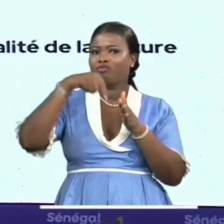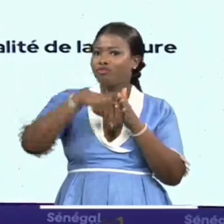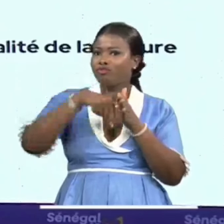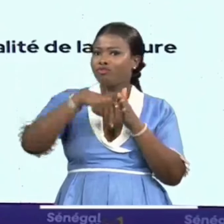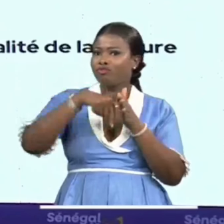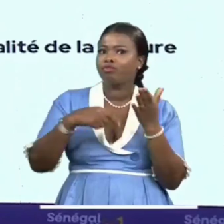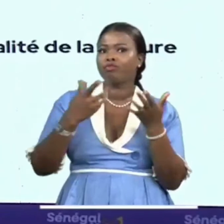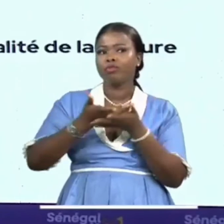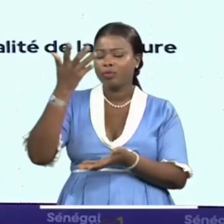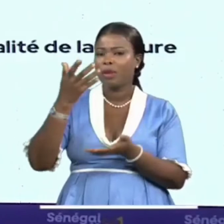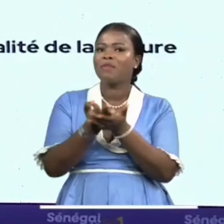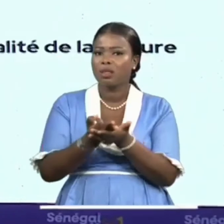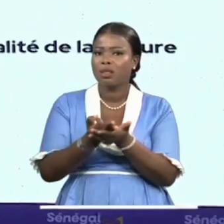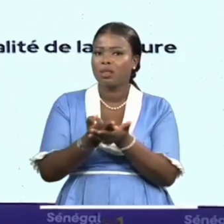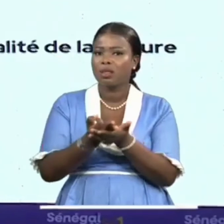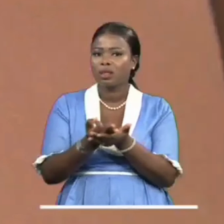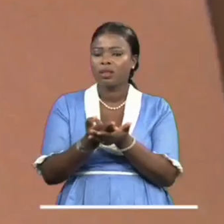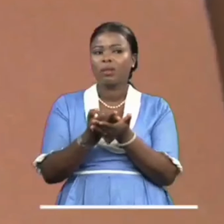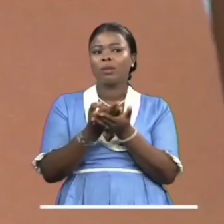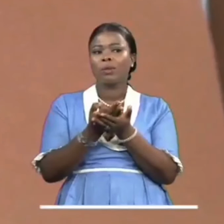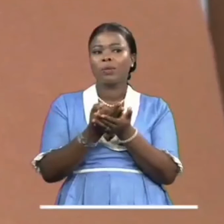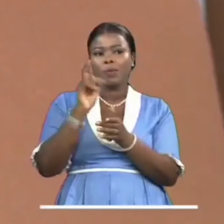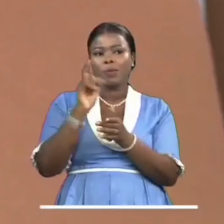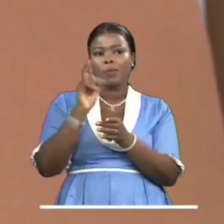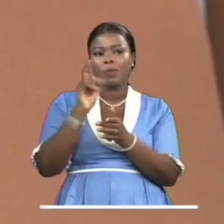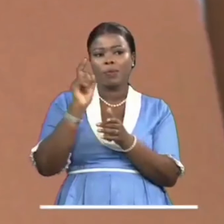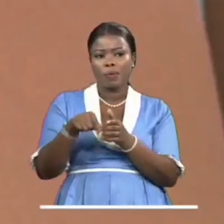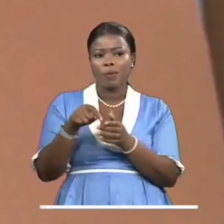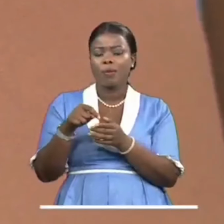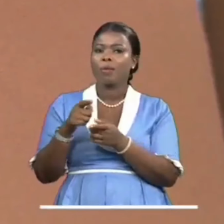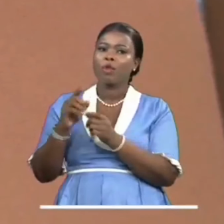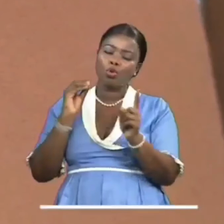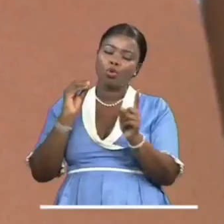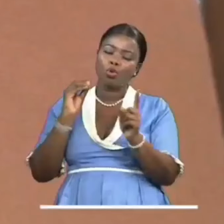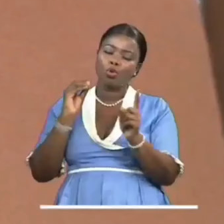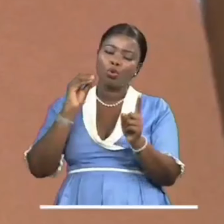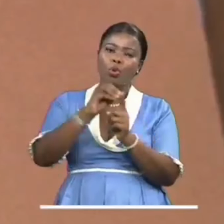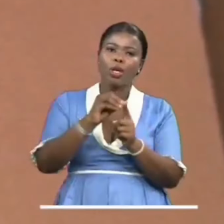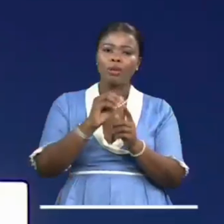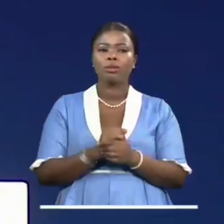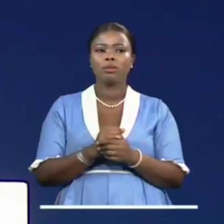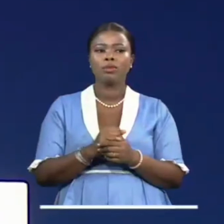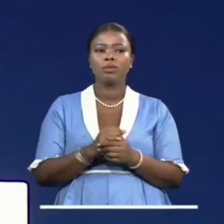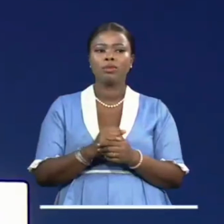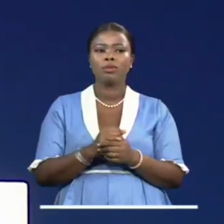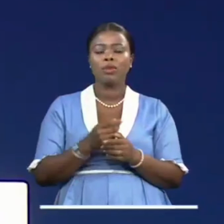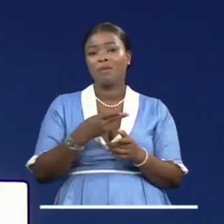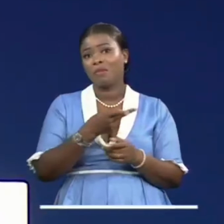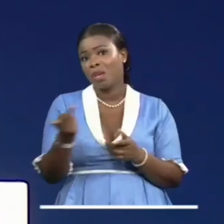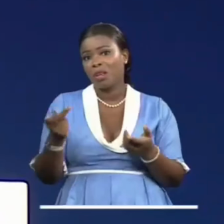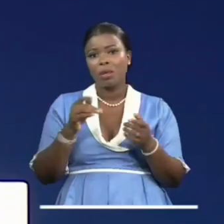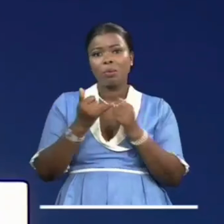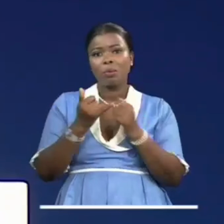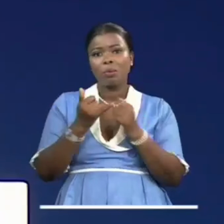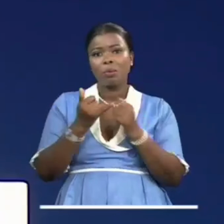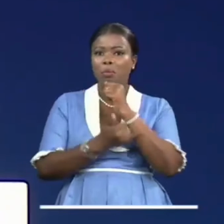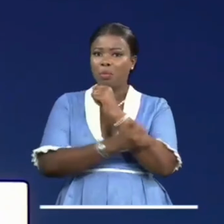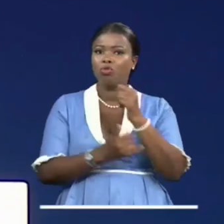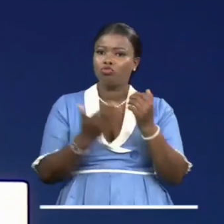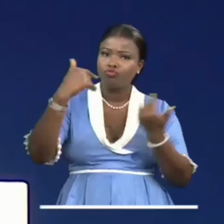ressources financière qu'il convient de canaliser d'orienter vers le pays c'est fondamental des straté ont été